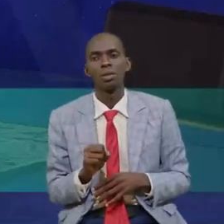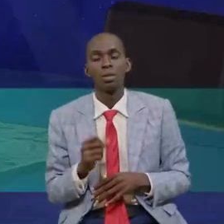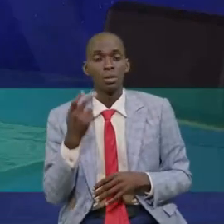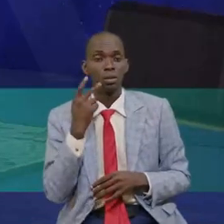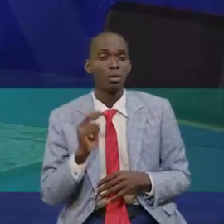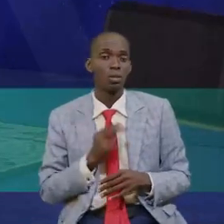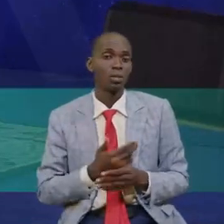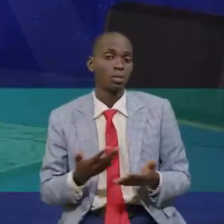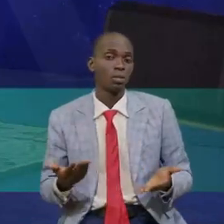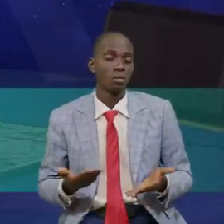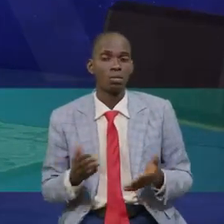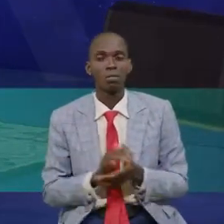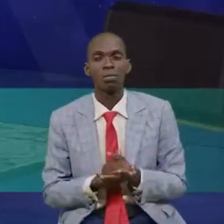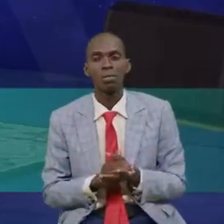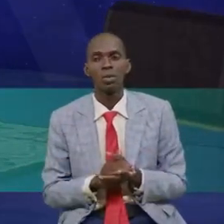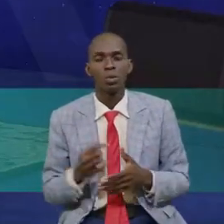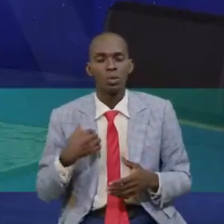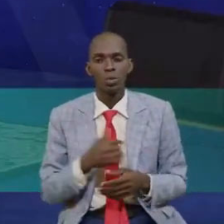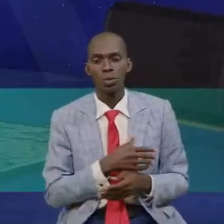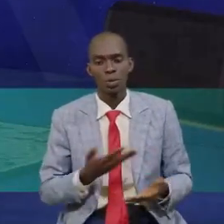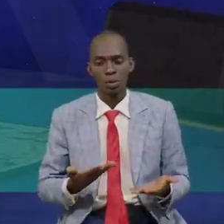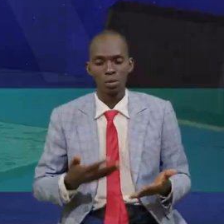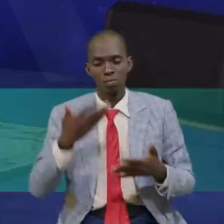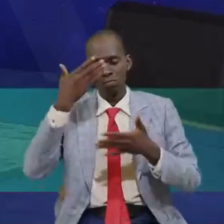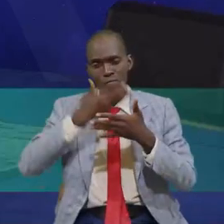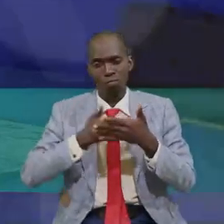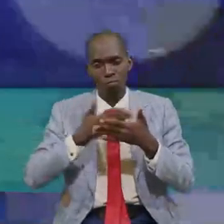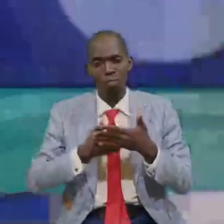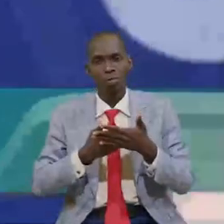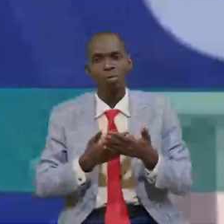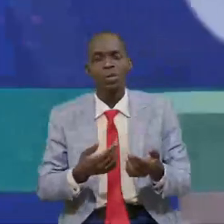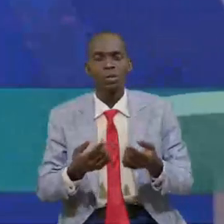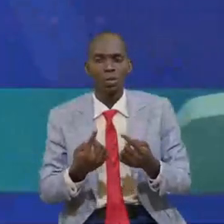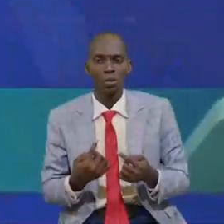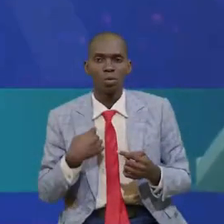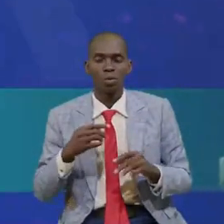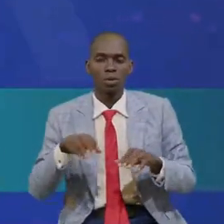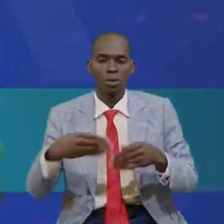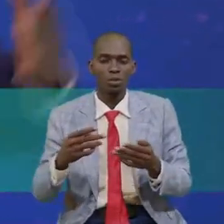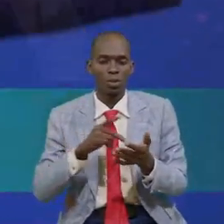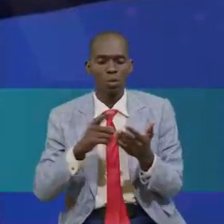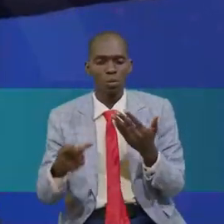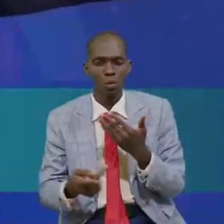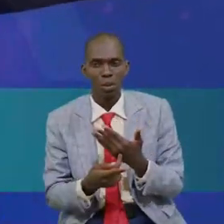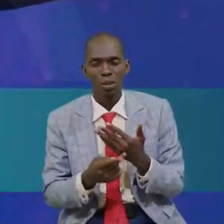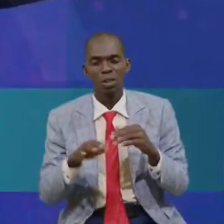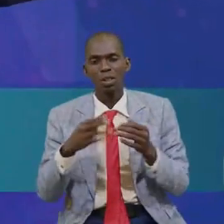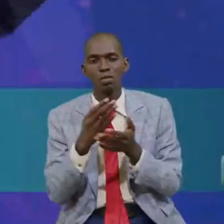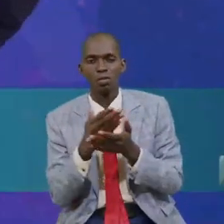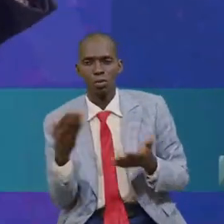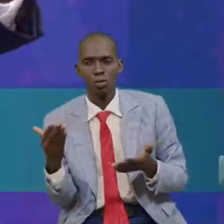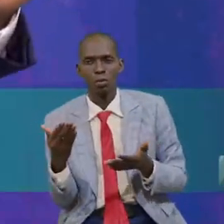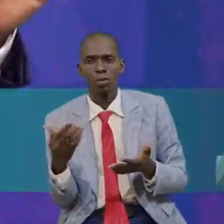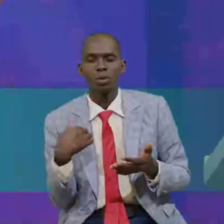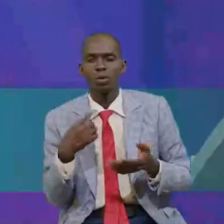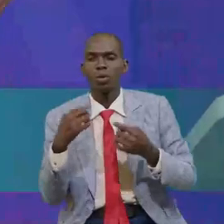Regardez-nous ici, devant où nous sommes, et nous donnons le programme, et il donnera les uns. Nous